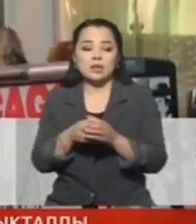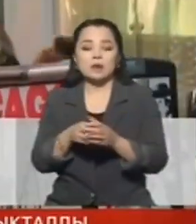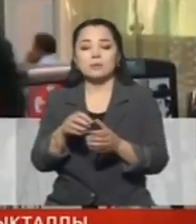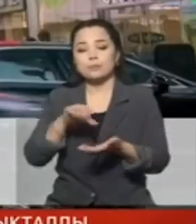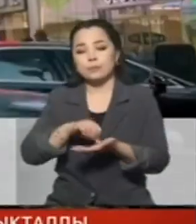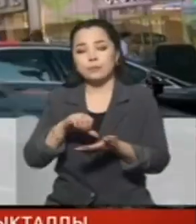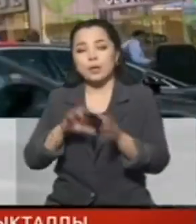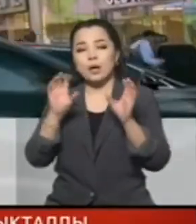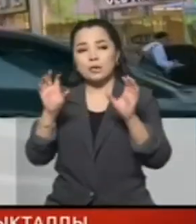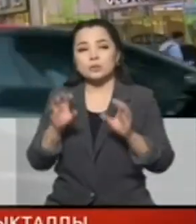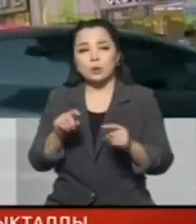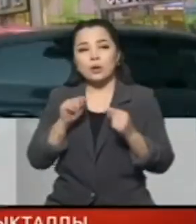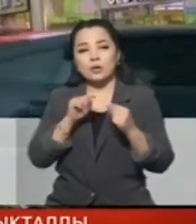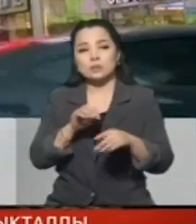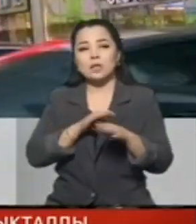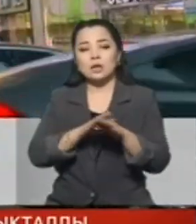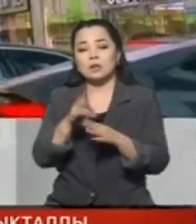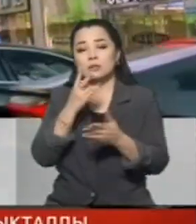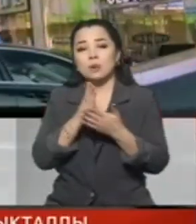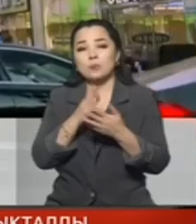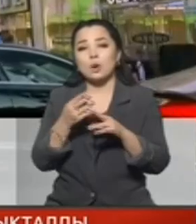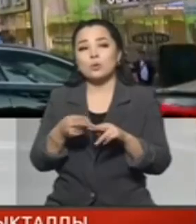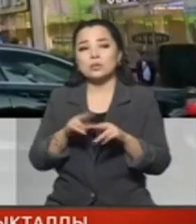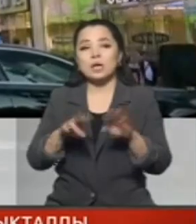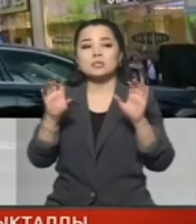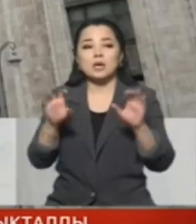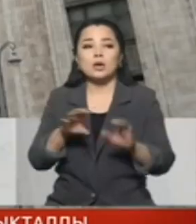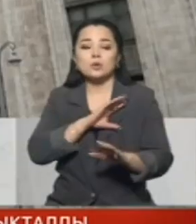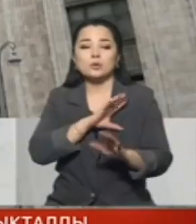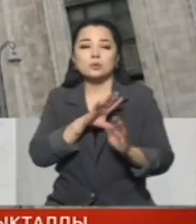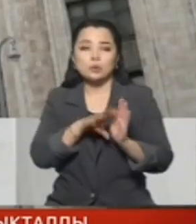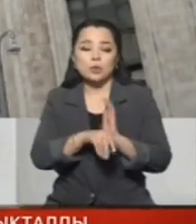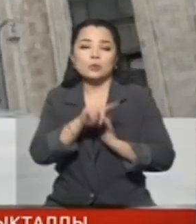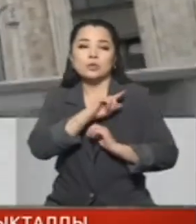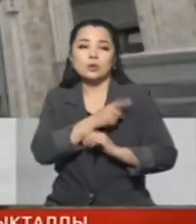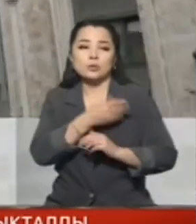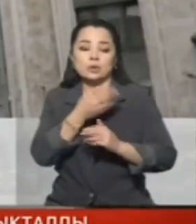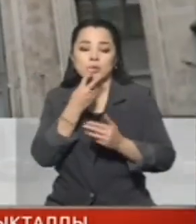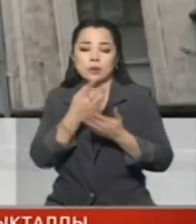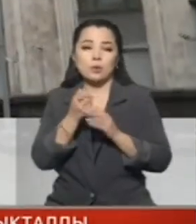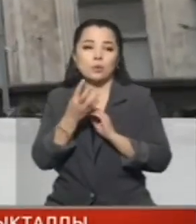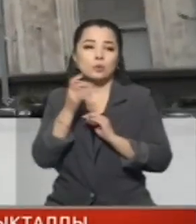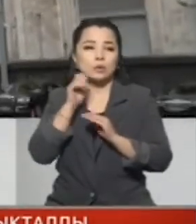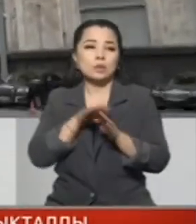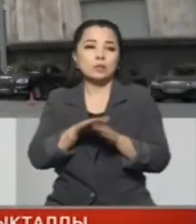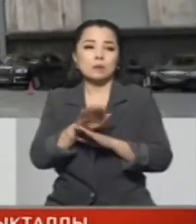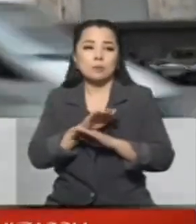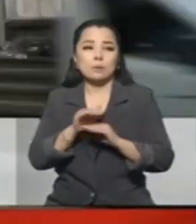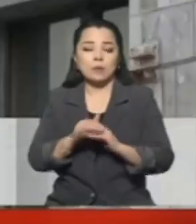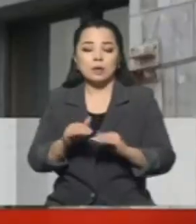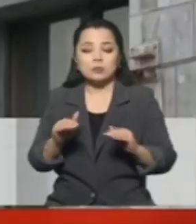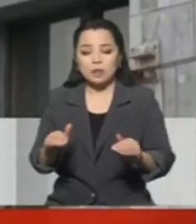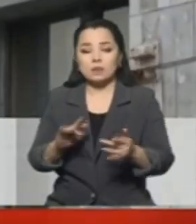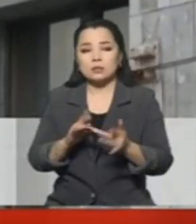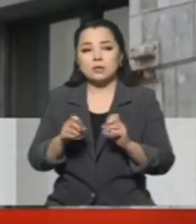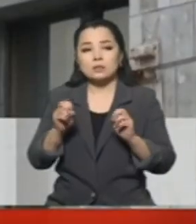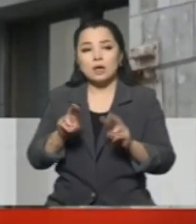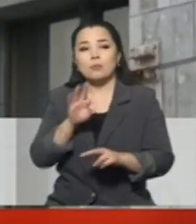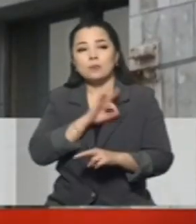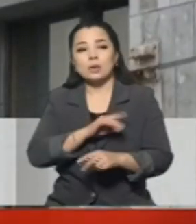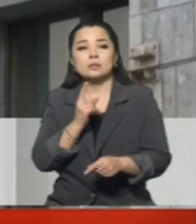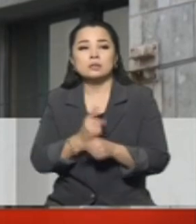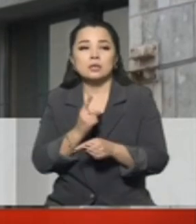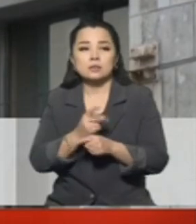соты конституцияға қайшы деп тапқандықтан осындай заң күшін жойған. Ресейде 14 жасқа толмаған балалардың әлеуметтік желілерді